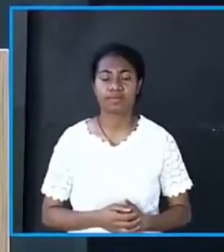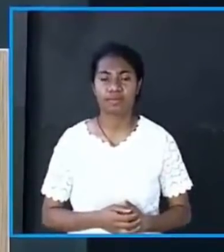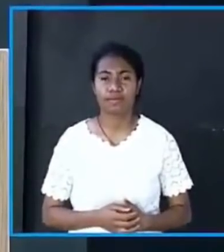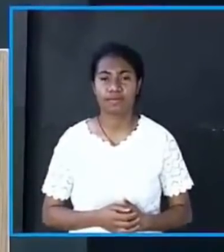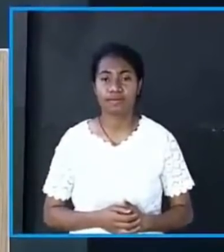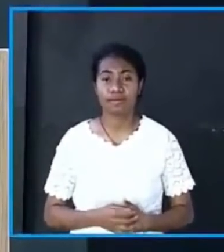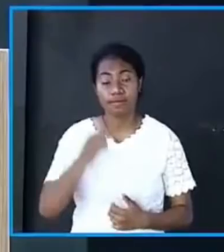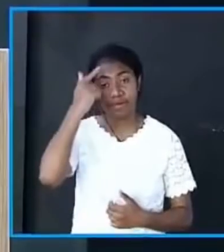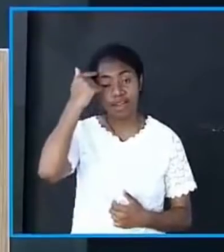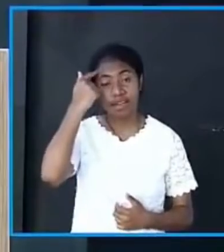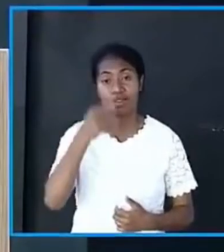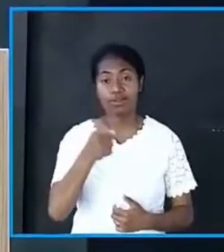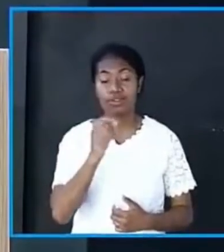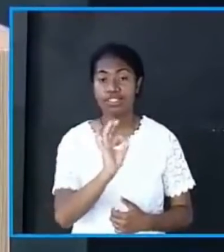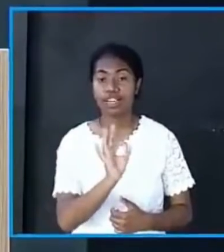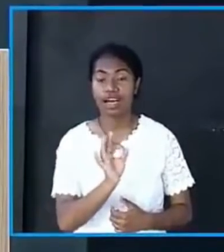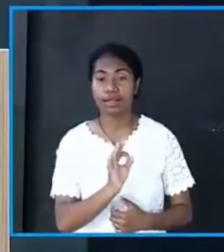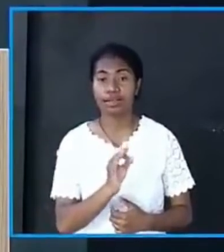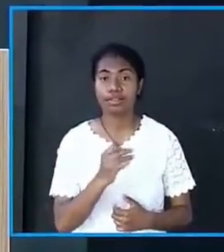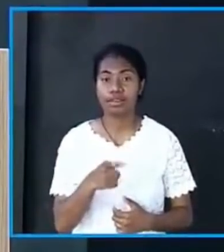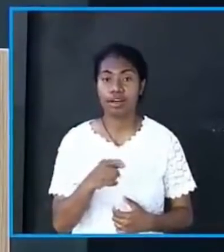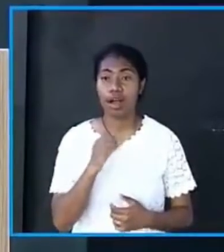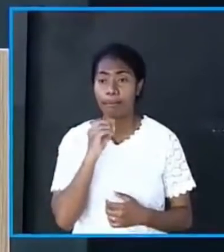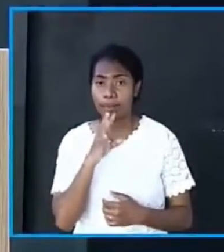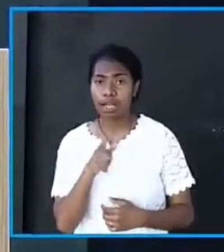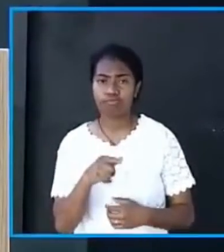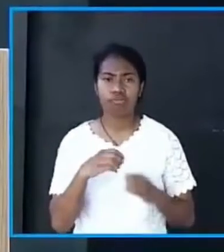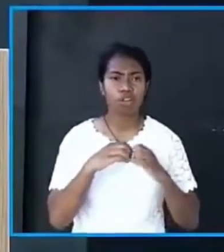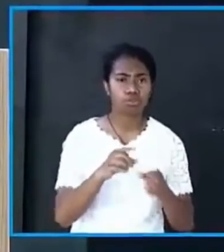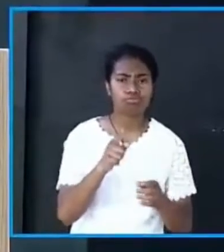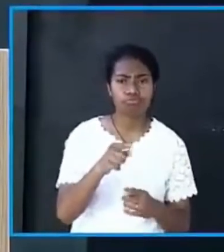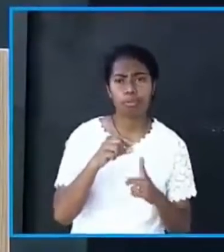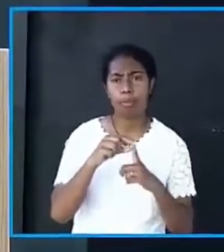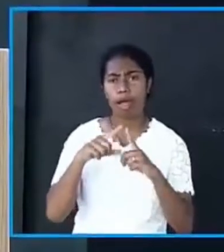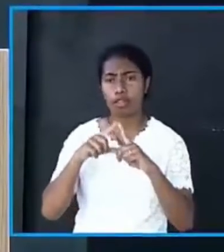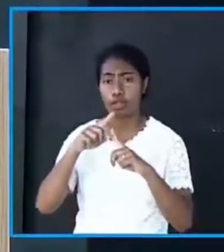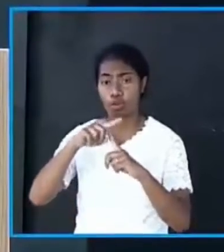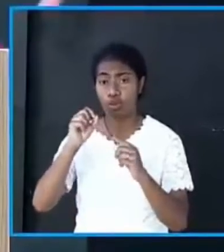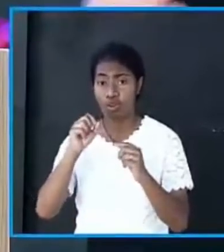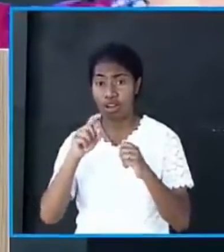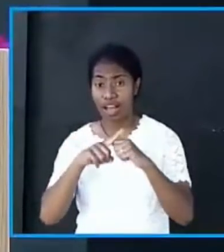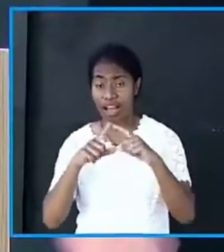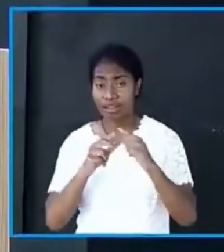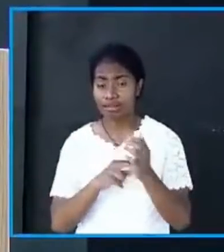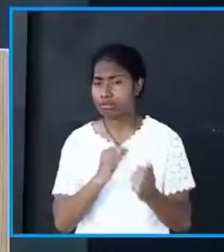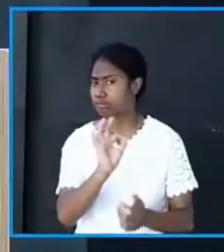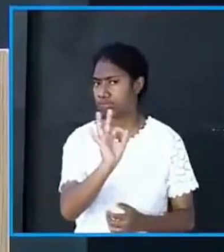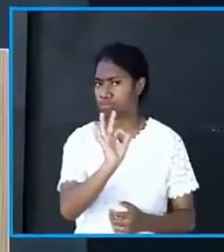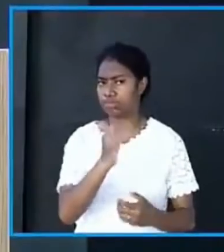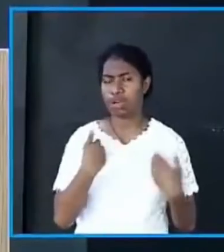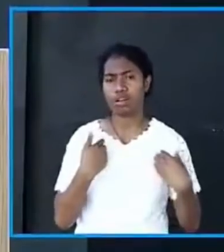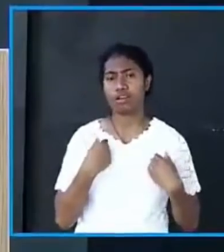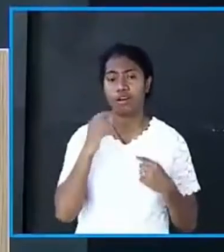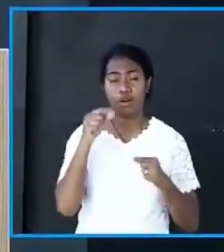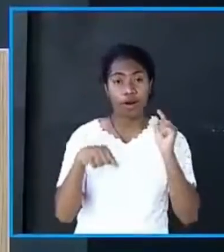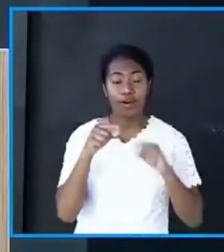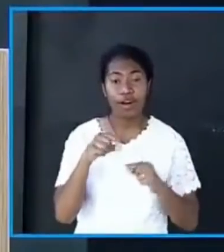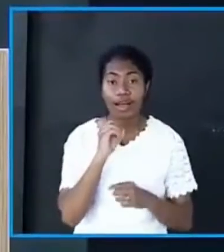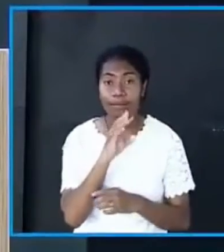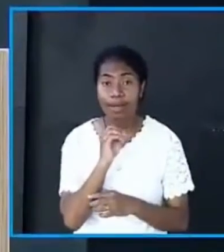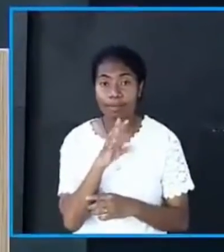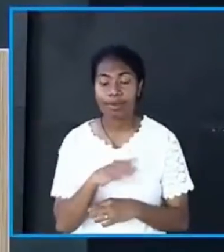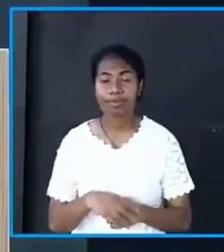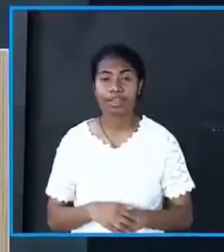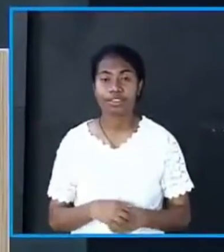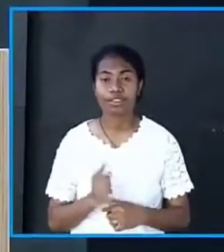karena itu jangan jadikan hati nurani sebagai patokan kebenaran Hai ada orang yang begini ya kalau